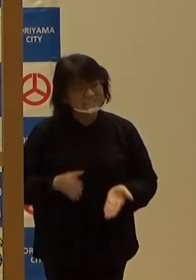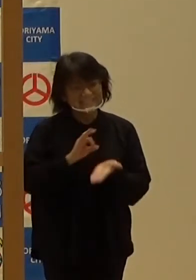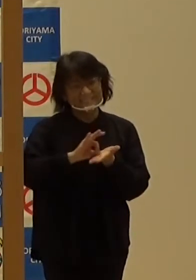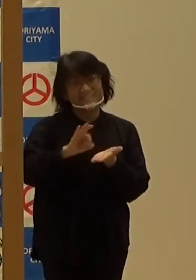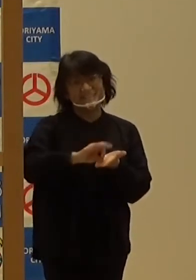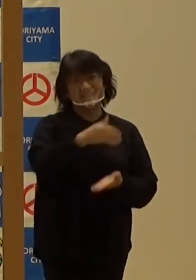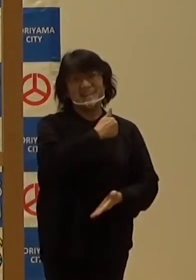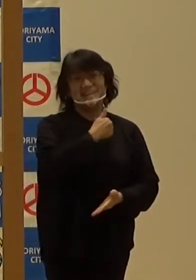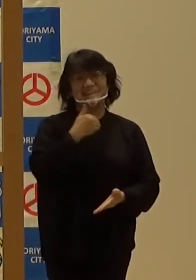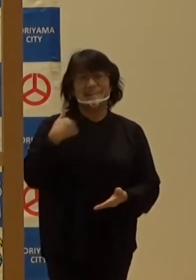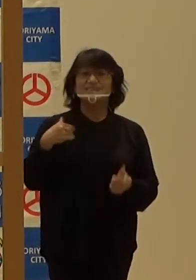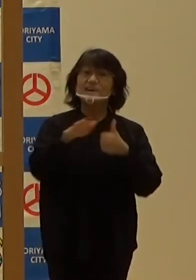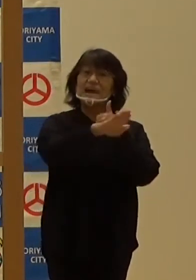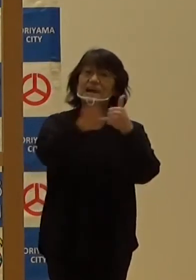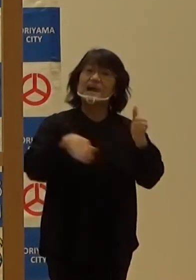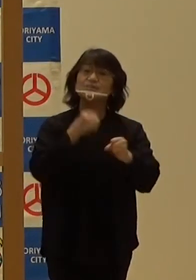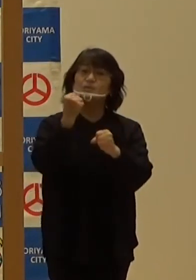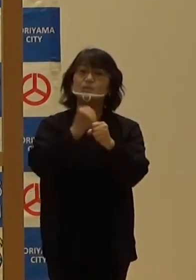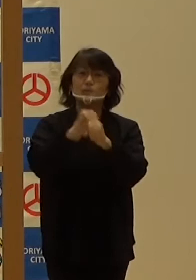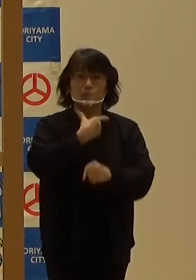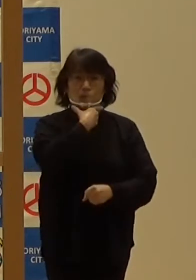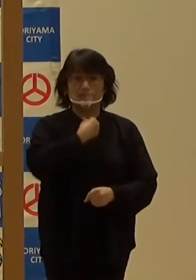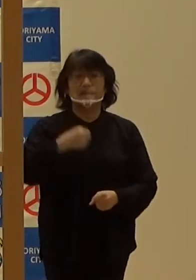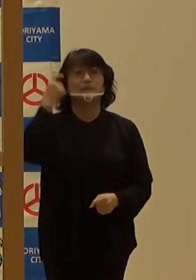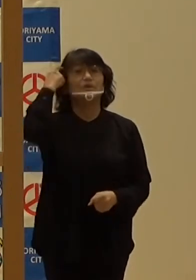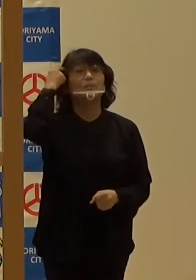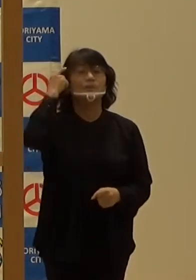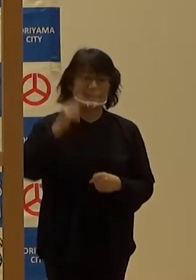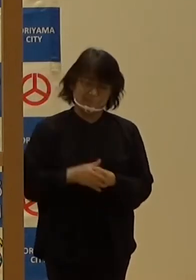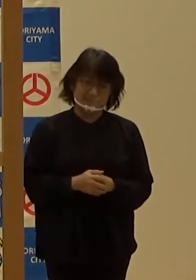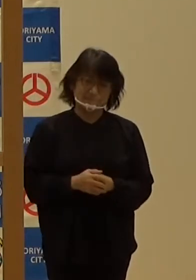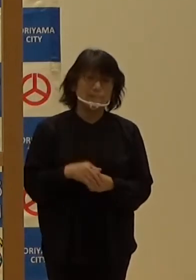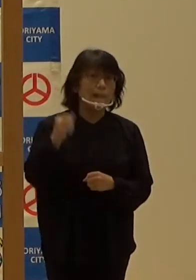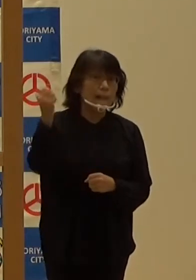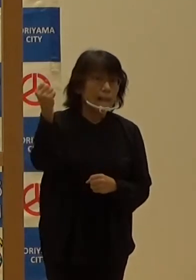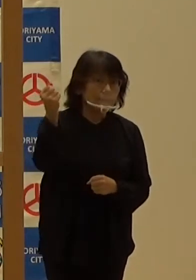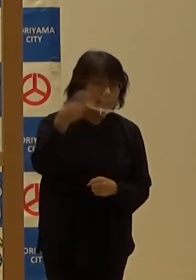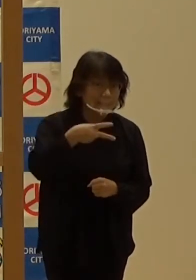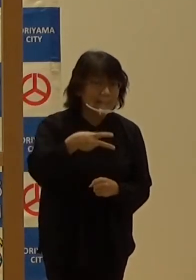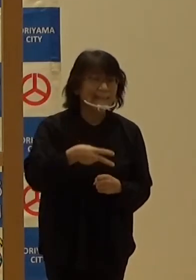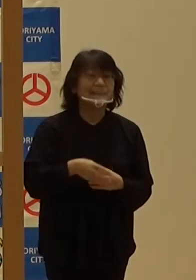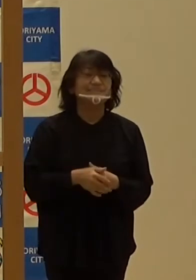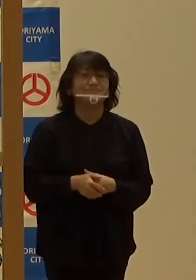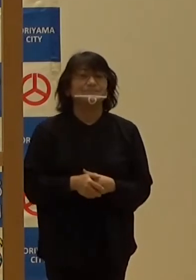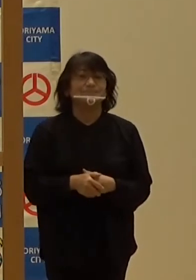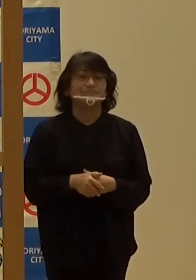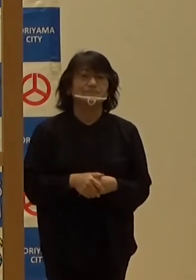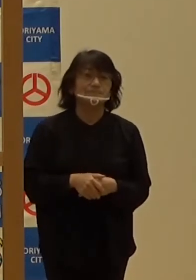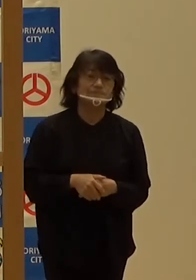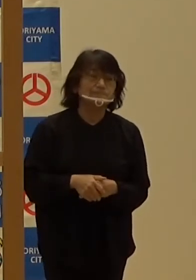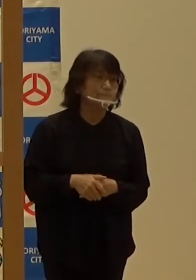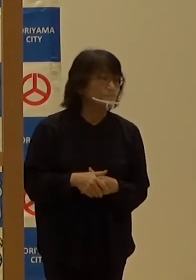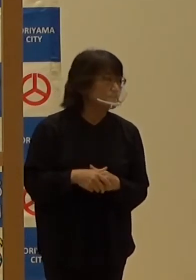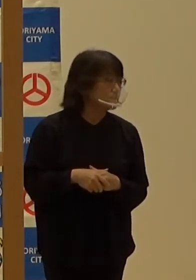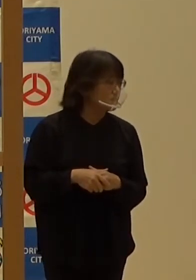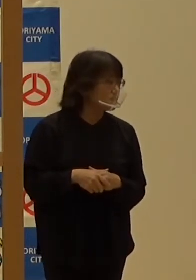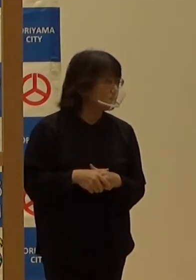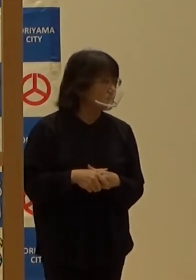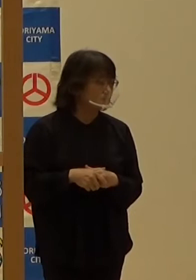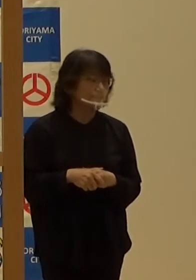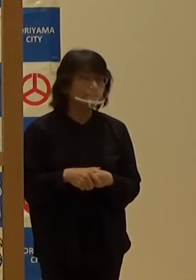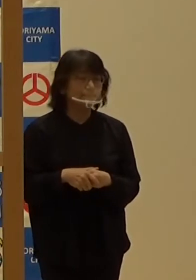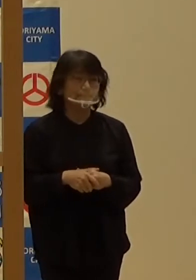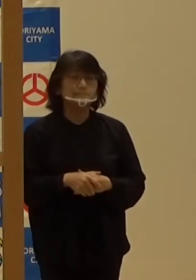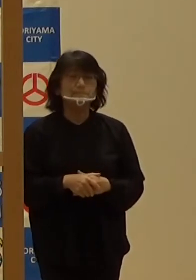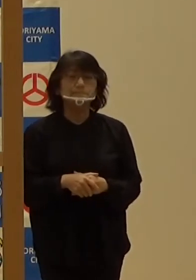行っていきたいというふうに考えてございます。それともう一点、お話しいただきました、災害時の利用という部分もあったかと思うん